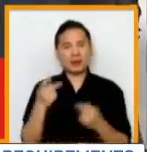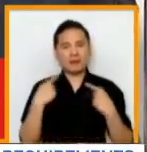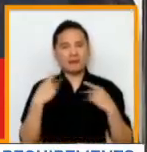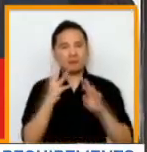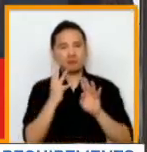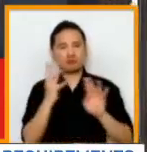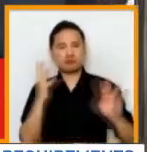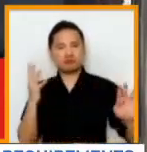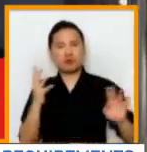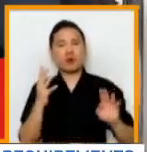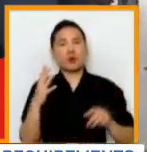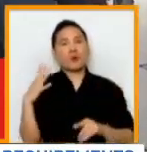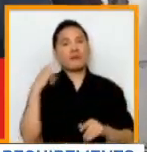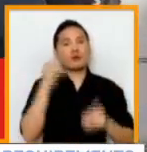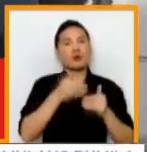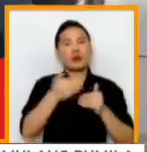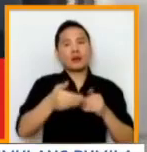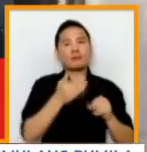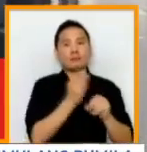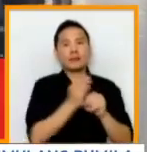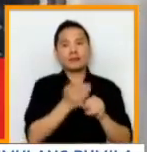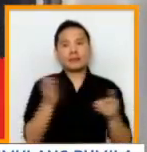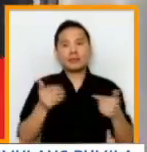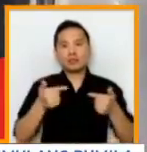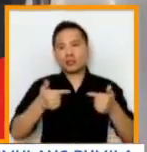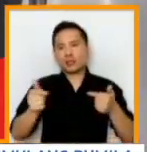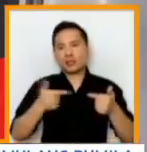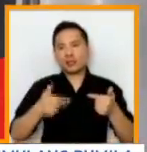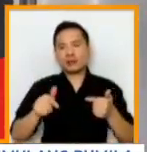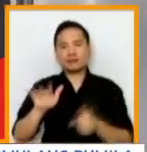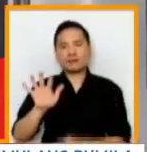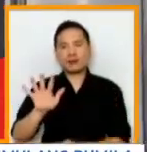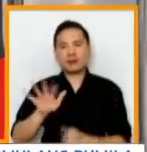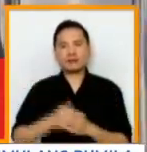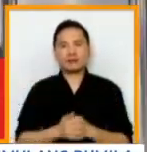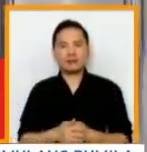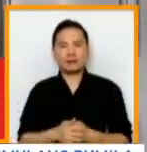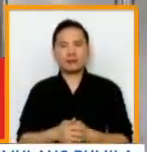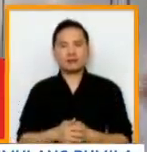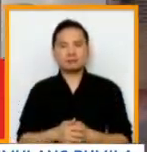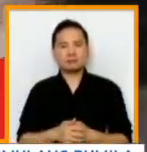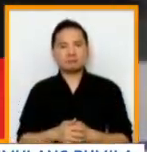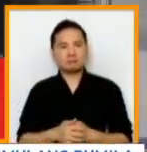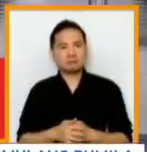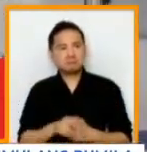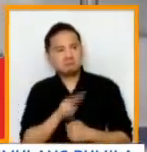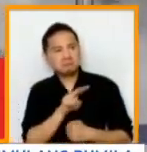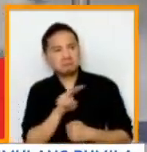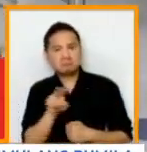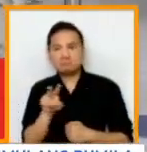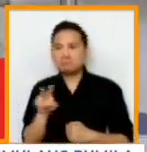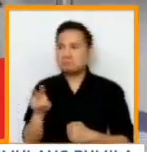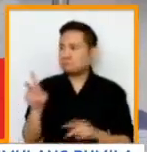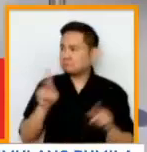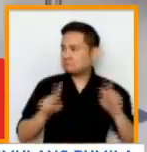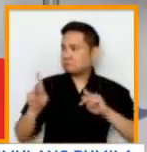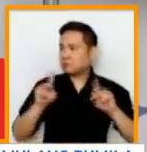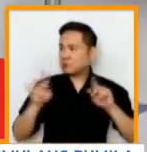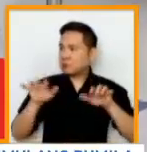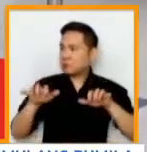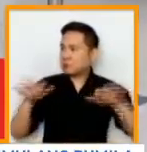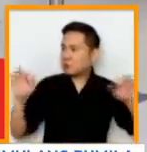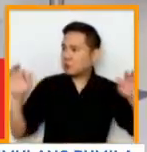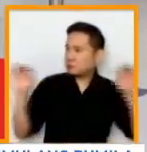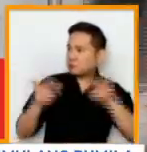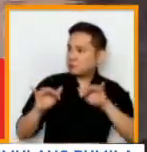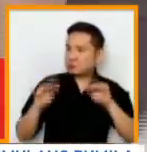dito sa Gate 5. At sa kabutihang palad ay wala tayong nakikitang gaanong build-up ng mga tao dahil patuloy yung pagdating ng mga